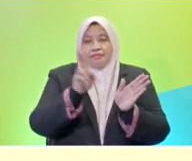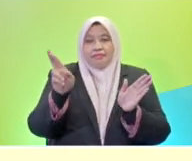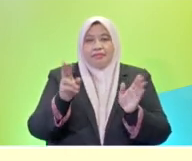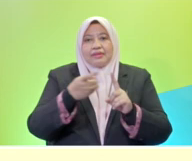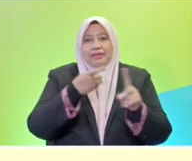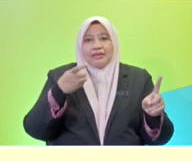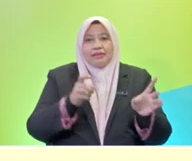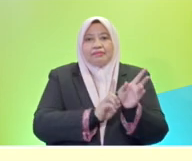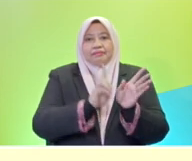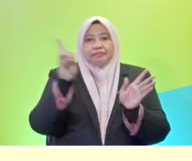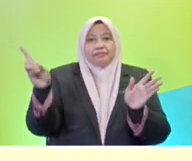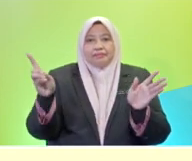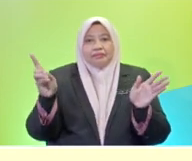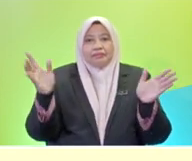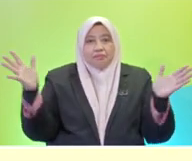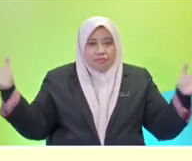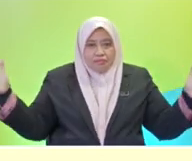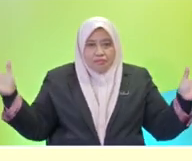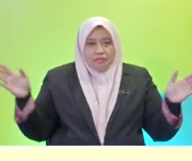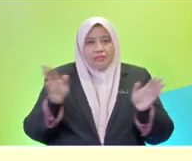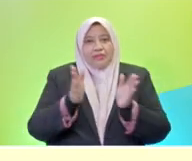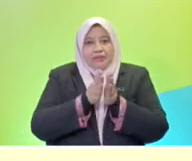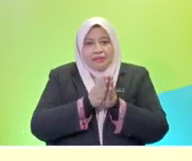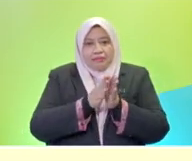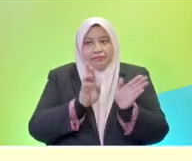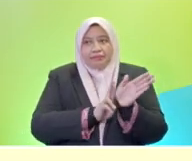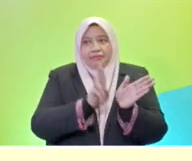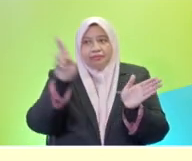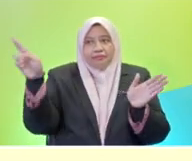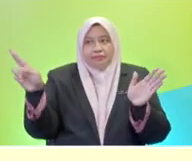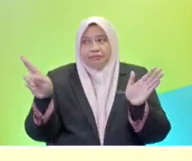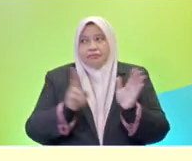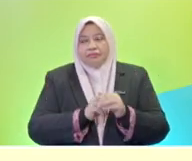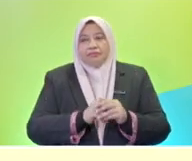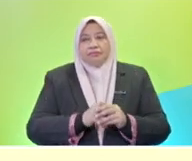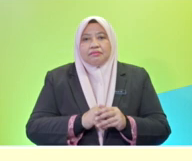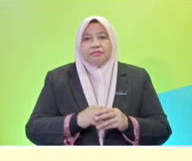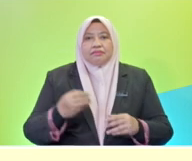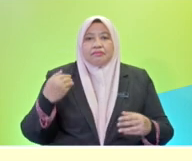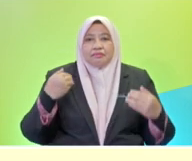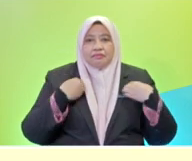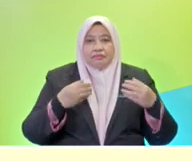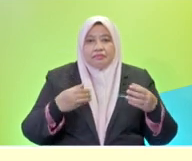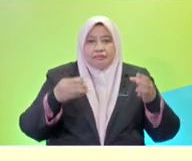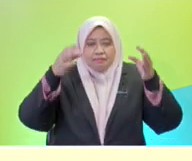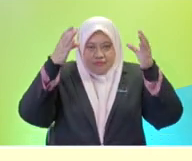Okey. Yang besar tu dahan, yang kecil-kecil tu ranting. Okey.